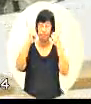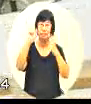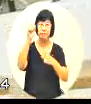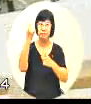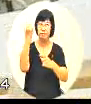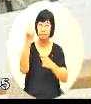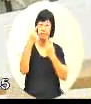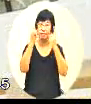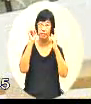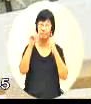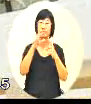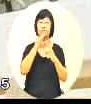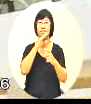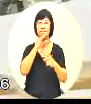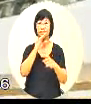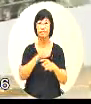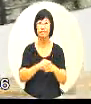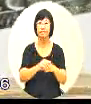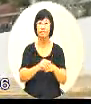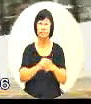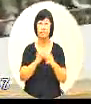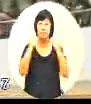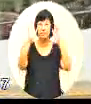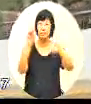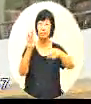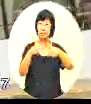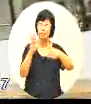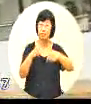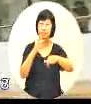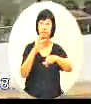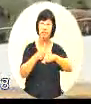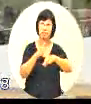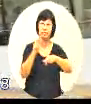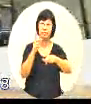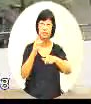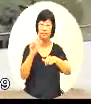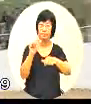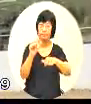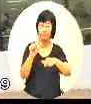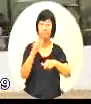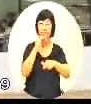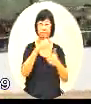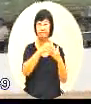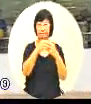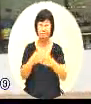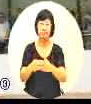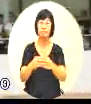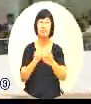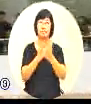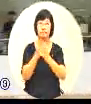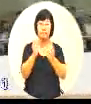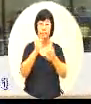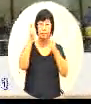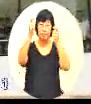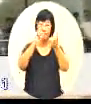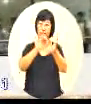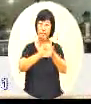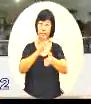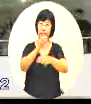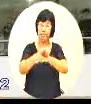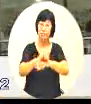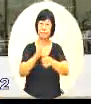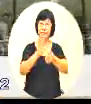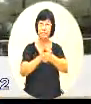教授所率领，政修科大周国忠老师所率领，高雄医学大学暨辅英科